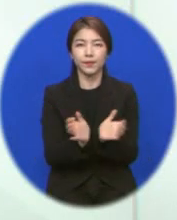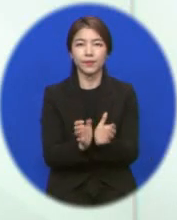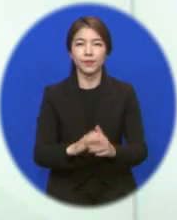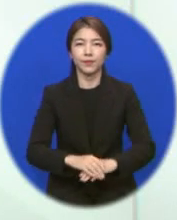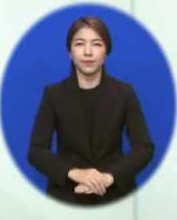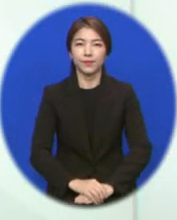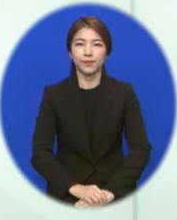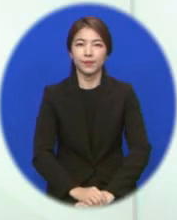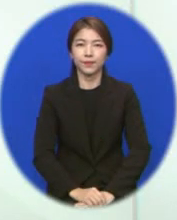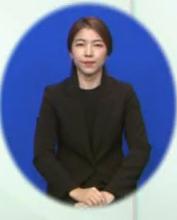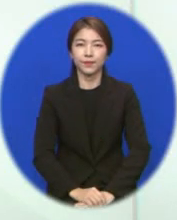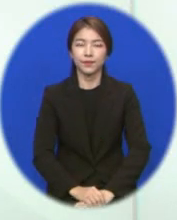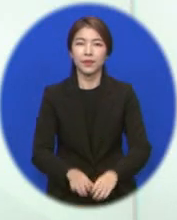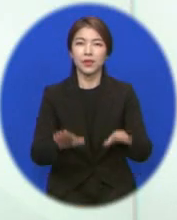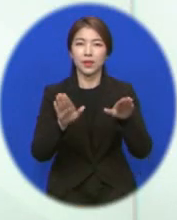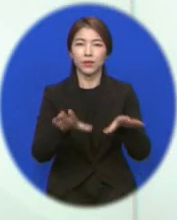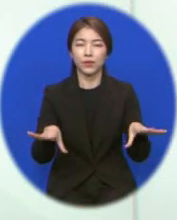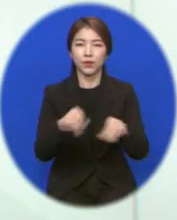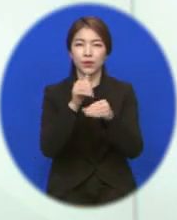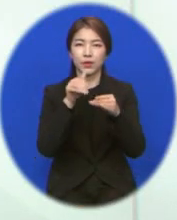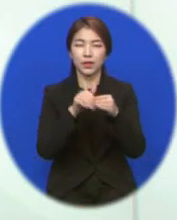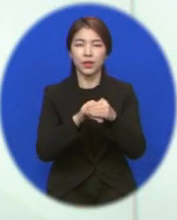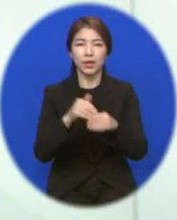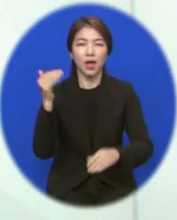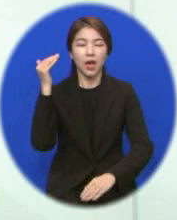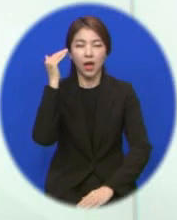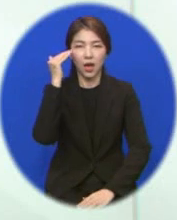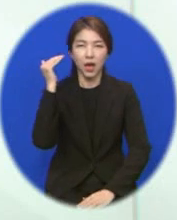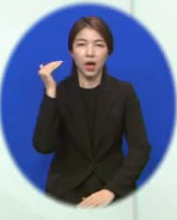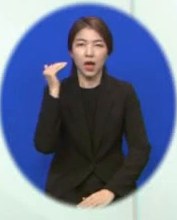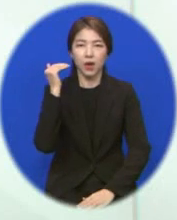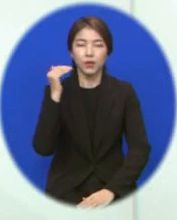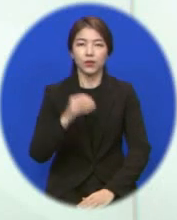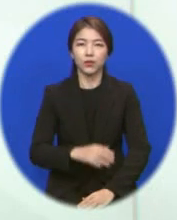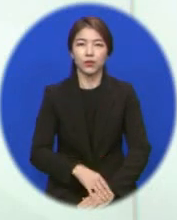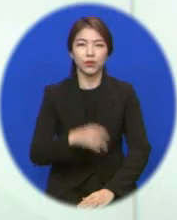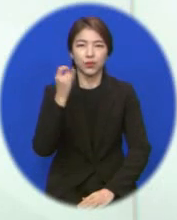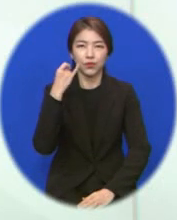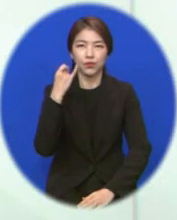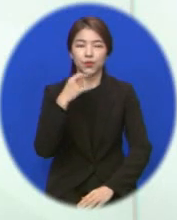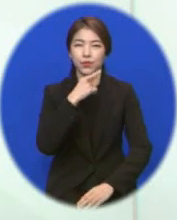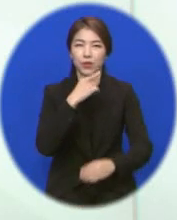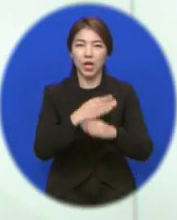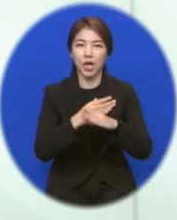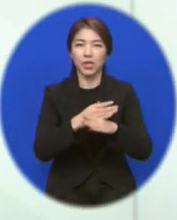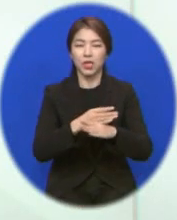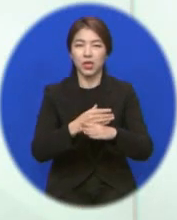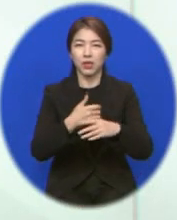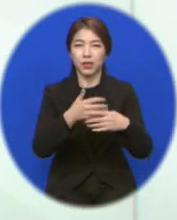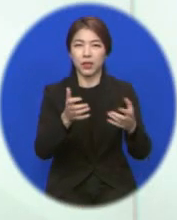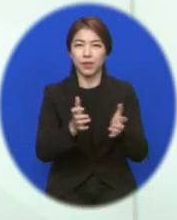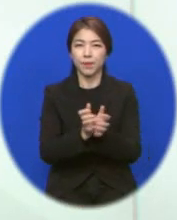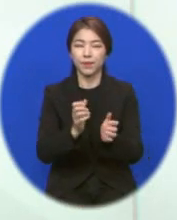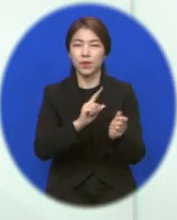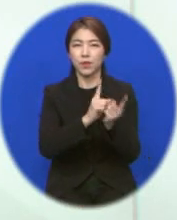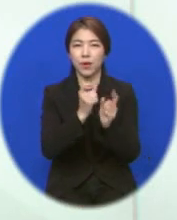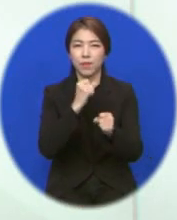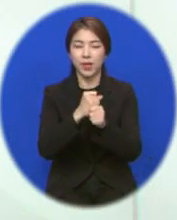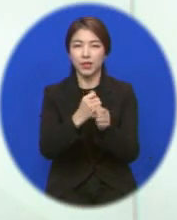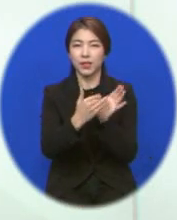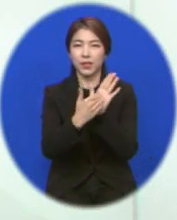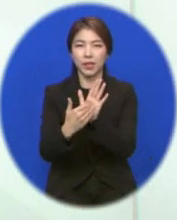이번총선에서 우리모든시민은 한국이 공산